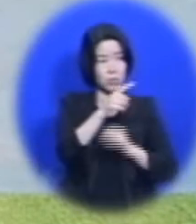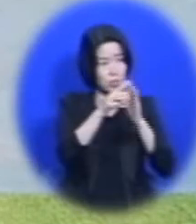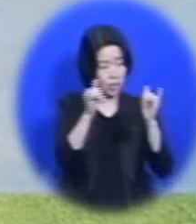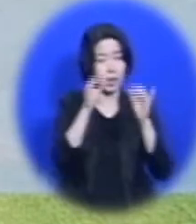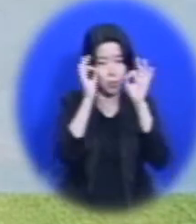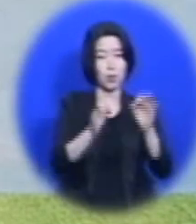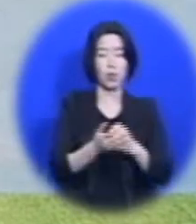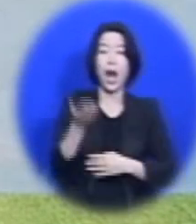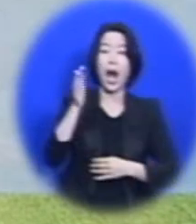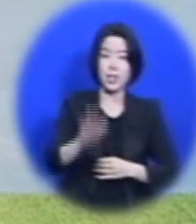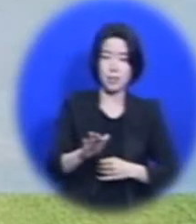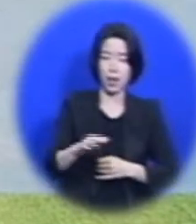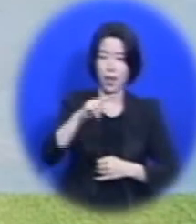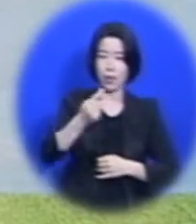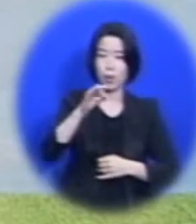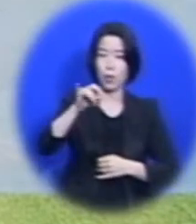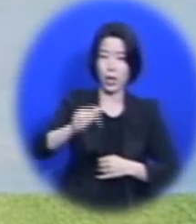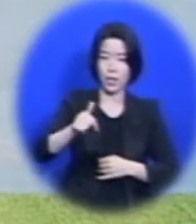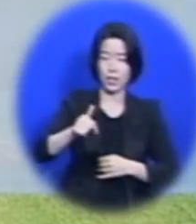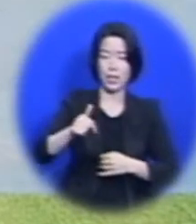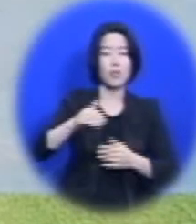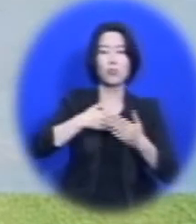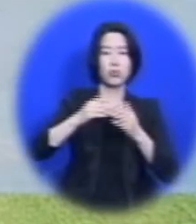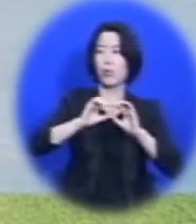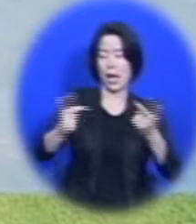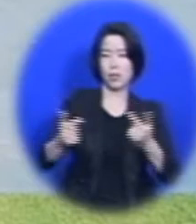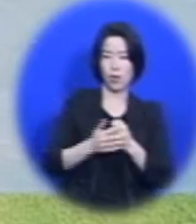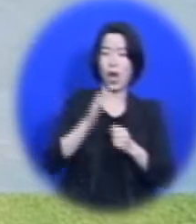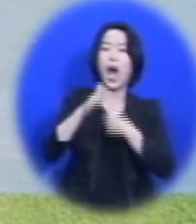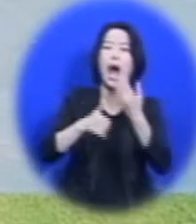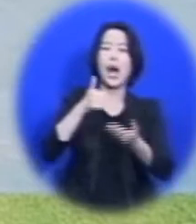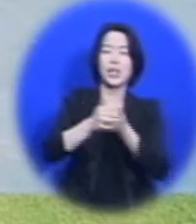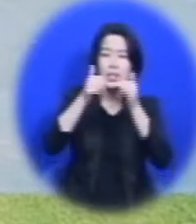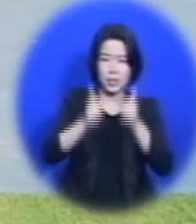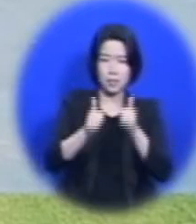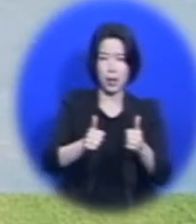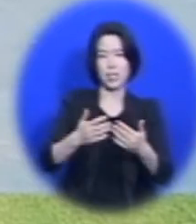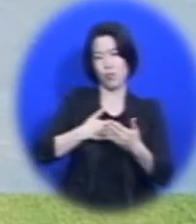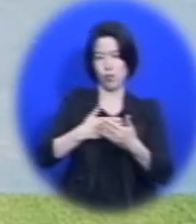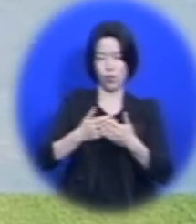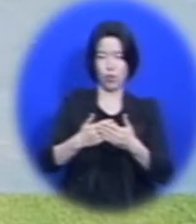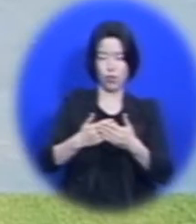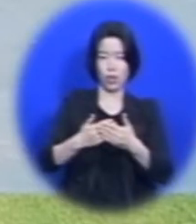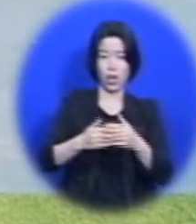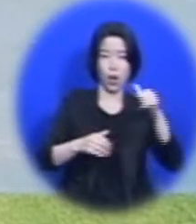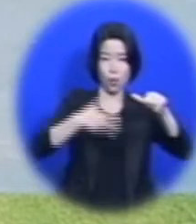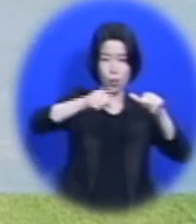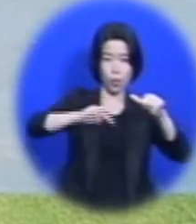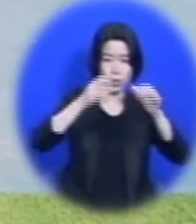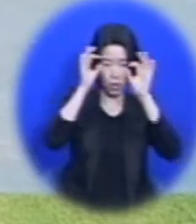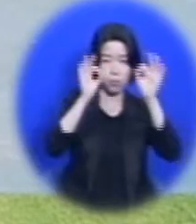보고. 그러나 도액이 무서운 게 아닙니다. 하나님의 심판이 무서운 것이었어요. 5절에